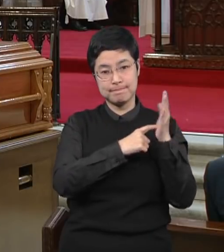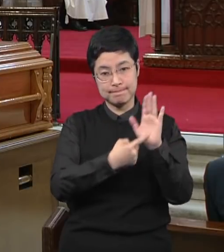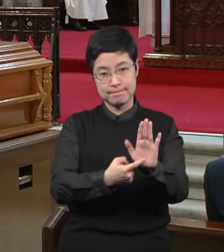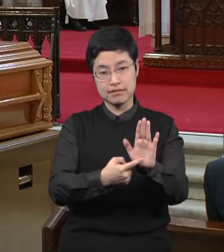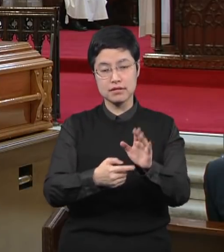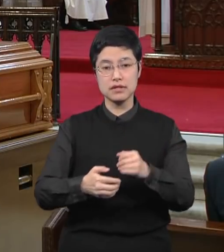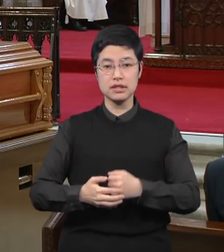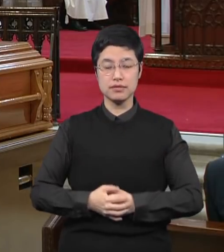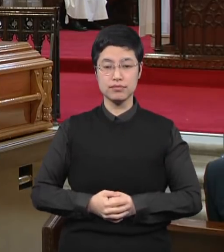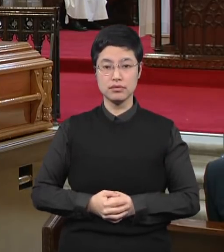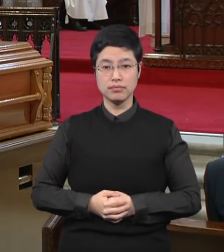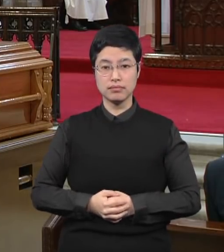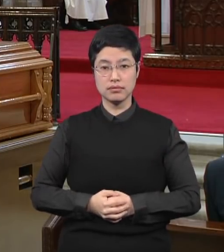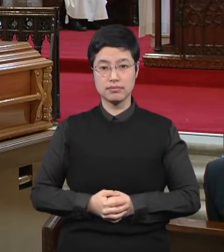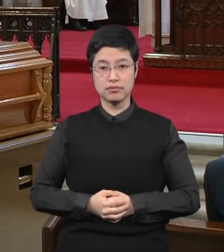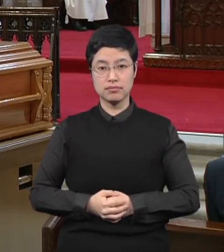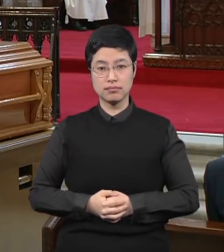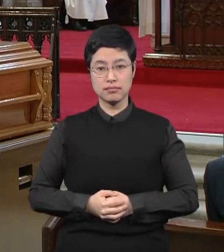선보이셨습니다.